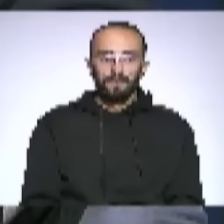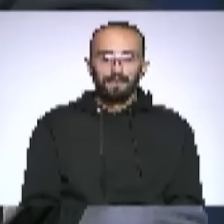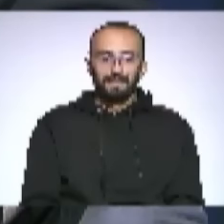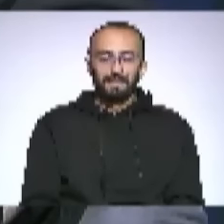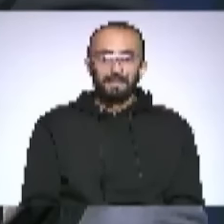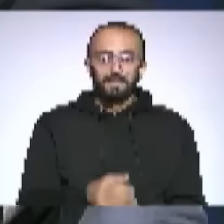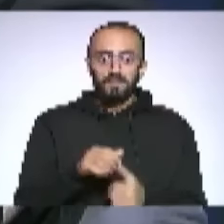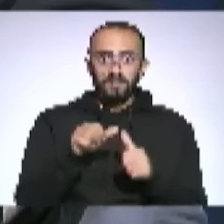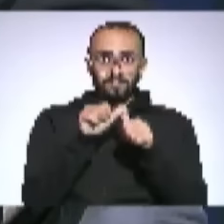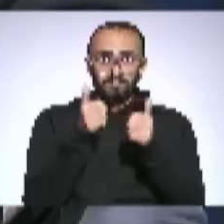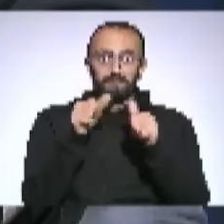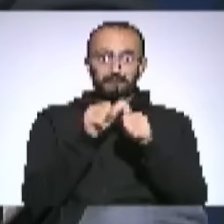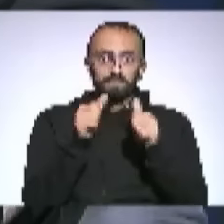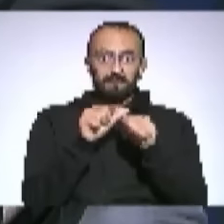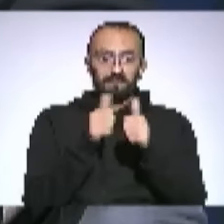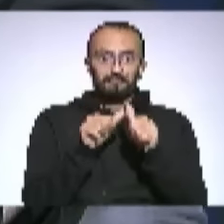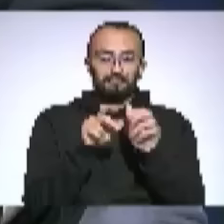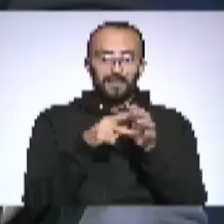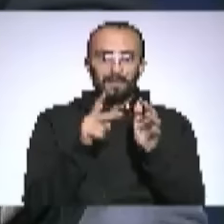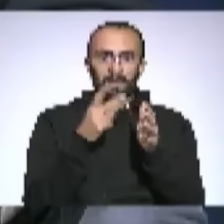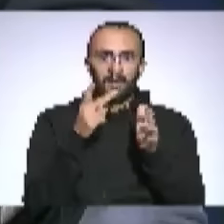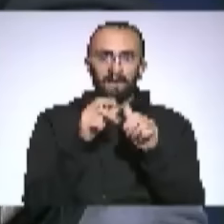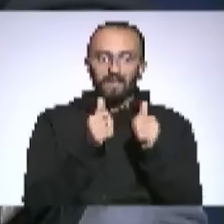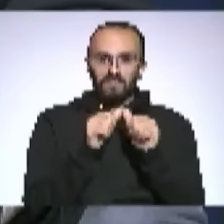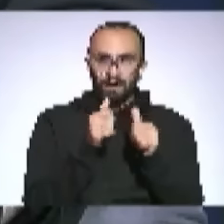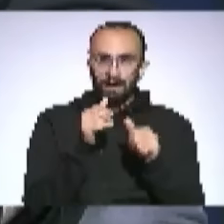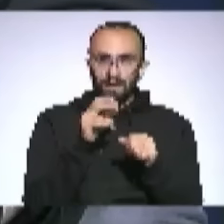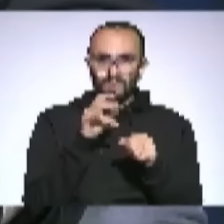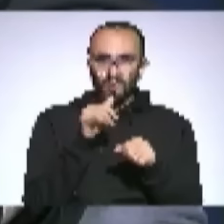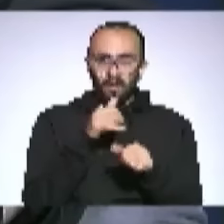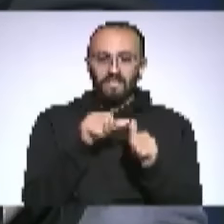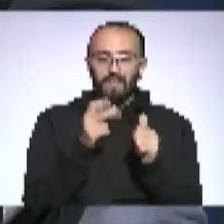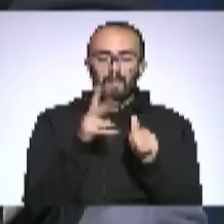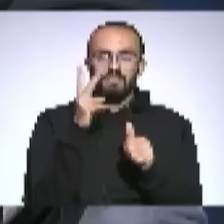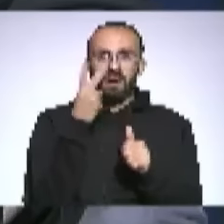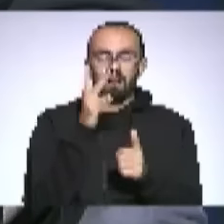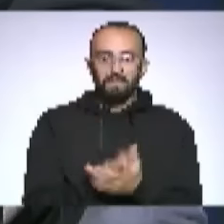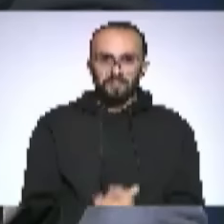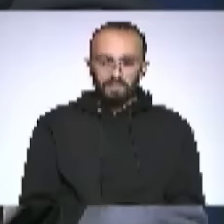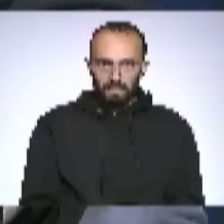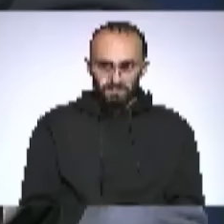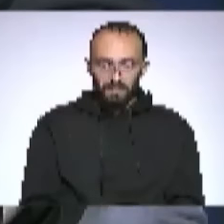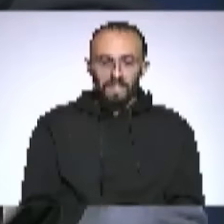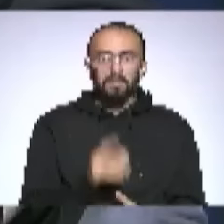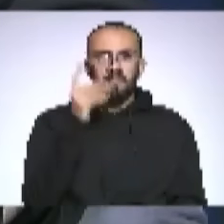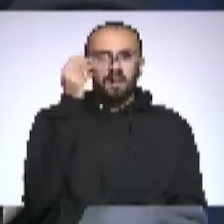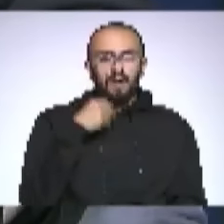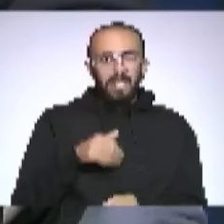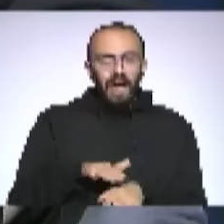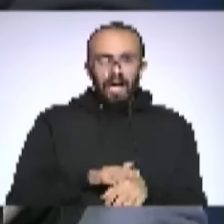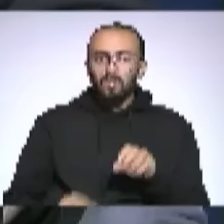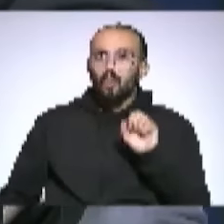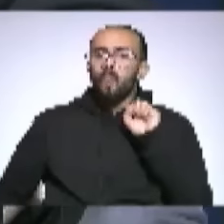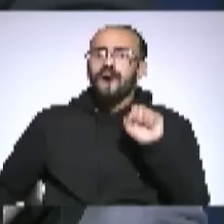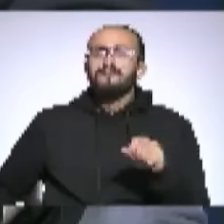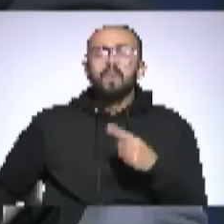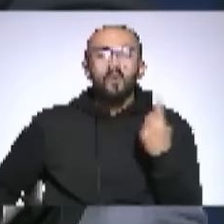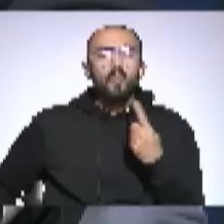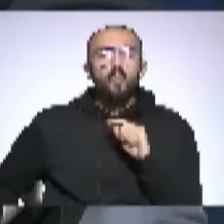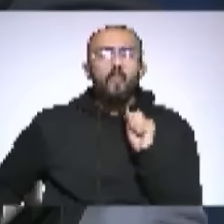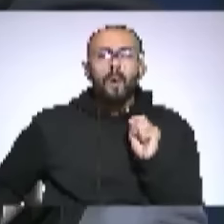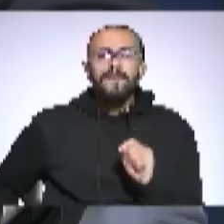الست شهور دول مرتين بمحضر فكيتها مرتين اه وربنا اعطاني علامات كتيره ان انا الموضوع